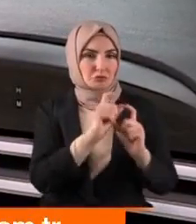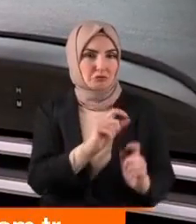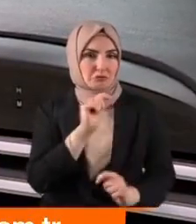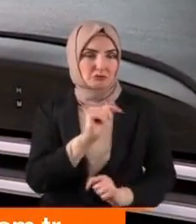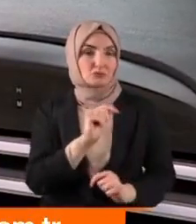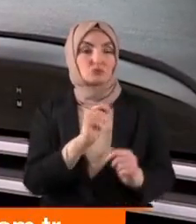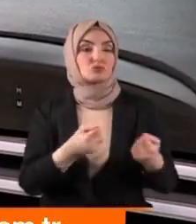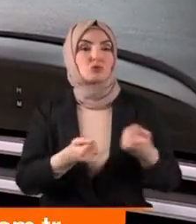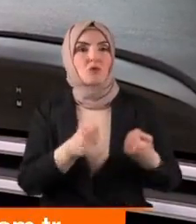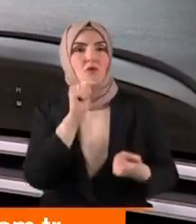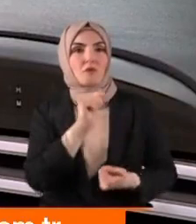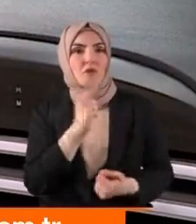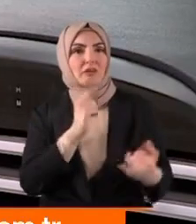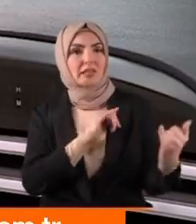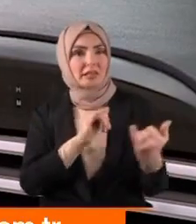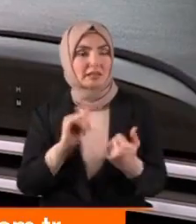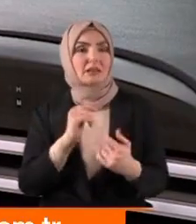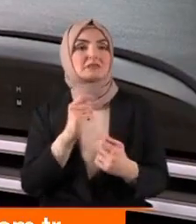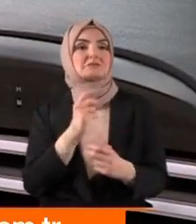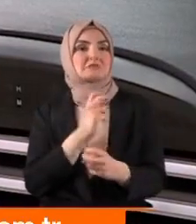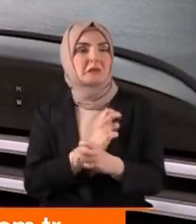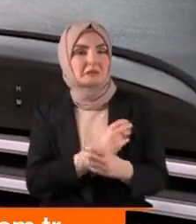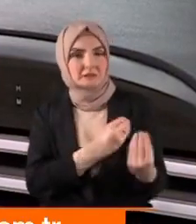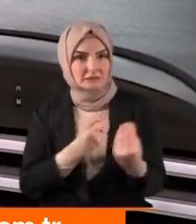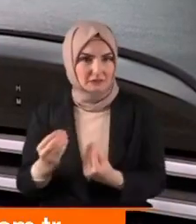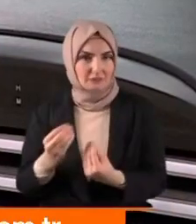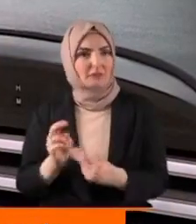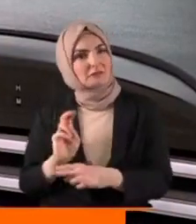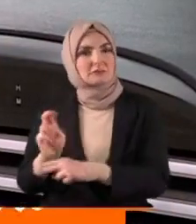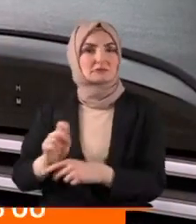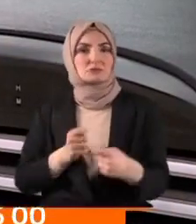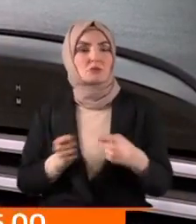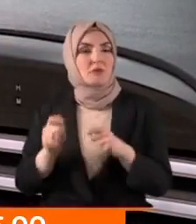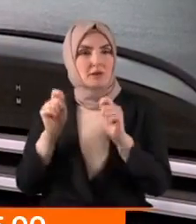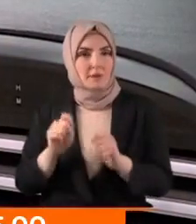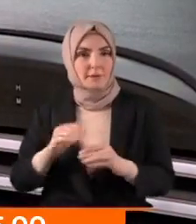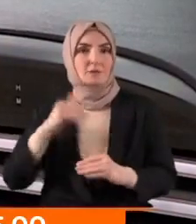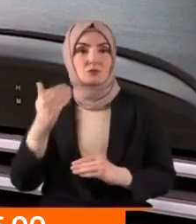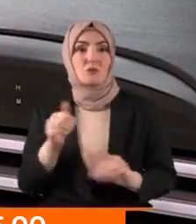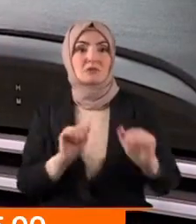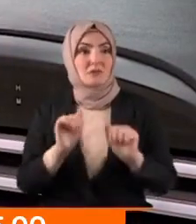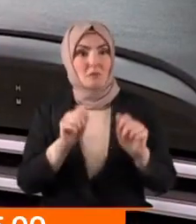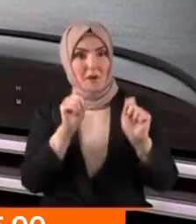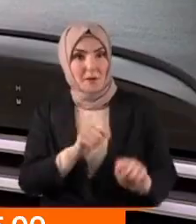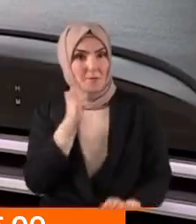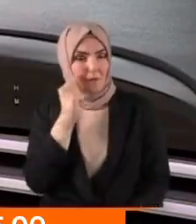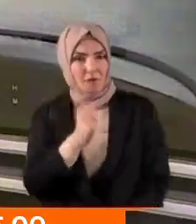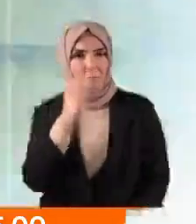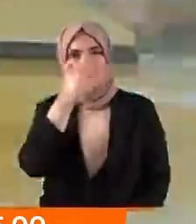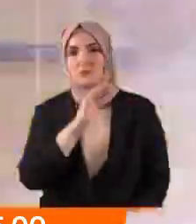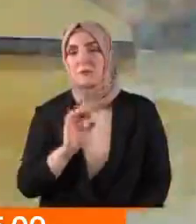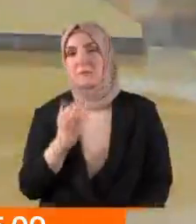savurarak müşterisini araçtan indirdi. Sonrasında yaptığı savunma ise pişkinlikte son noktaydı.